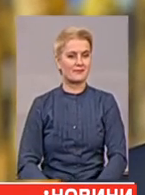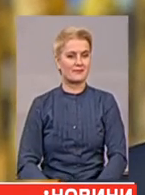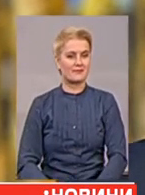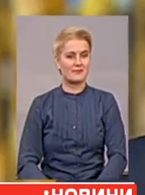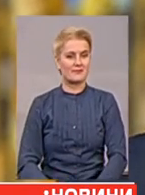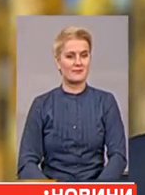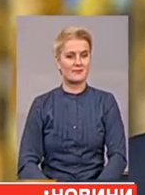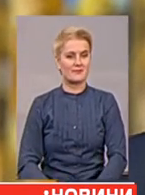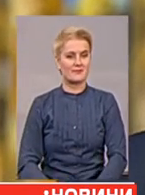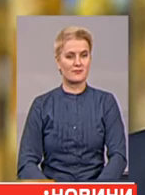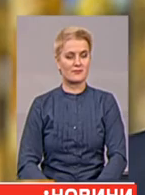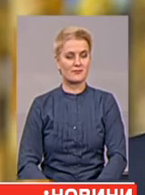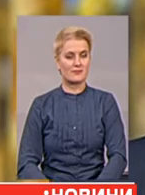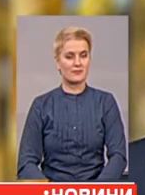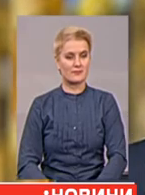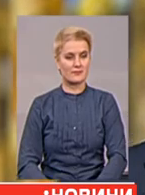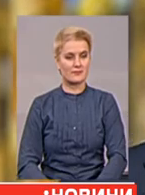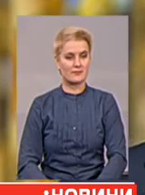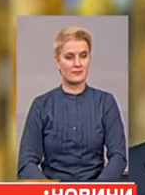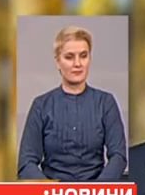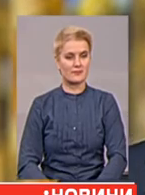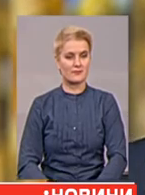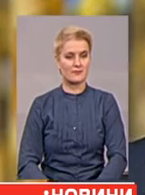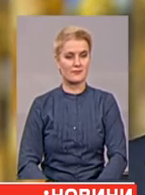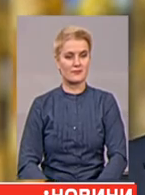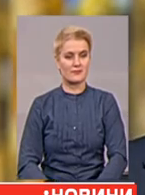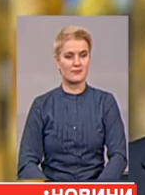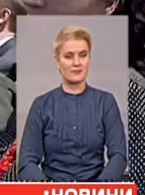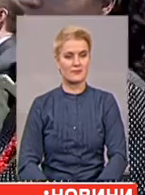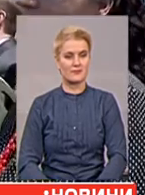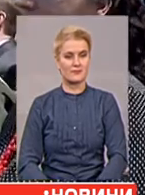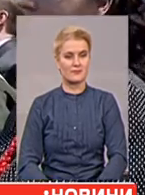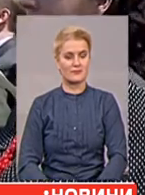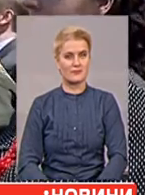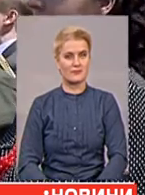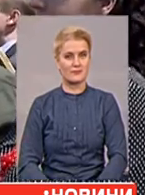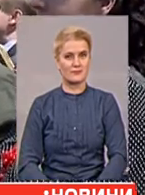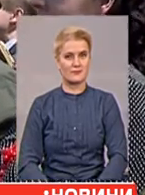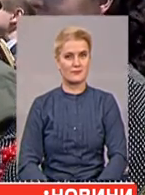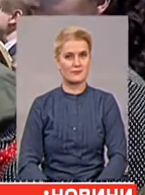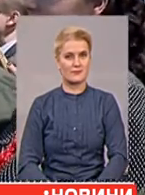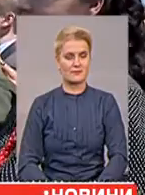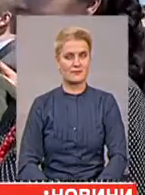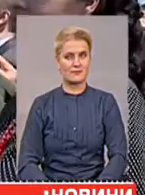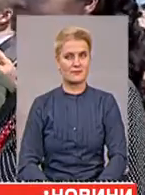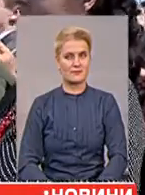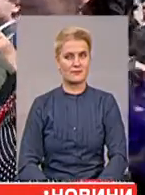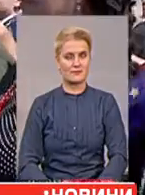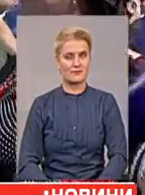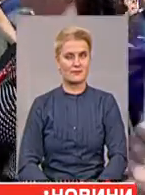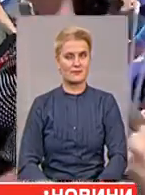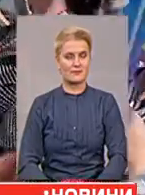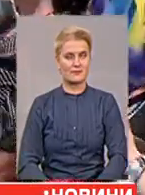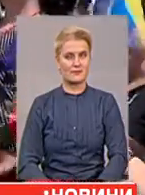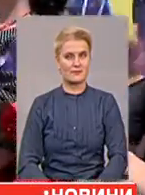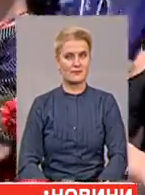були сплнені слуби, які були дані, а так істо справила і Європейська унія. А так то має